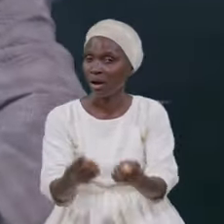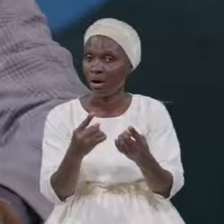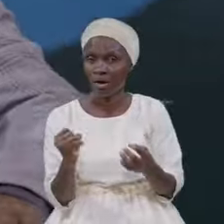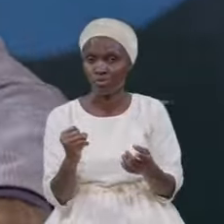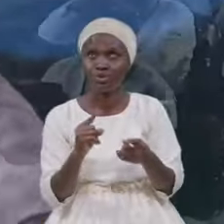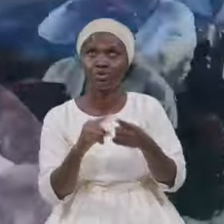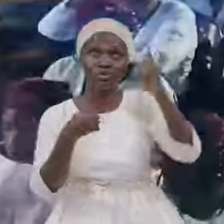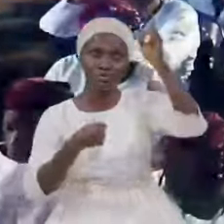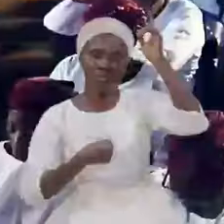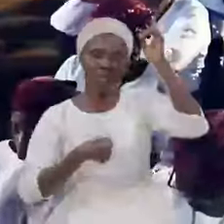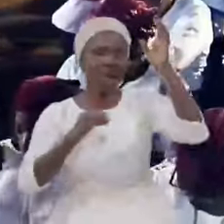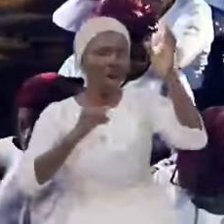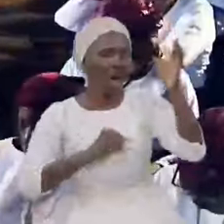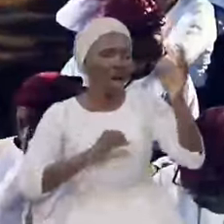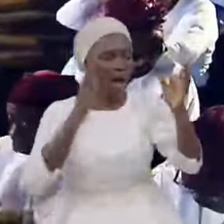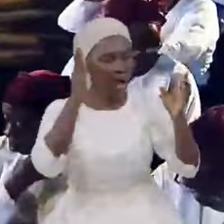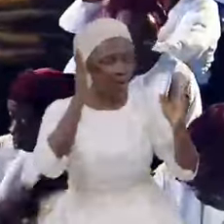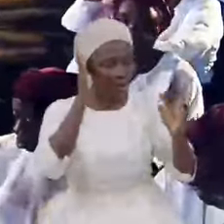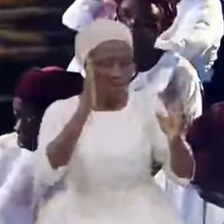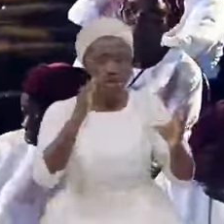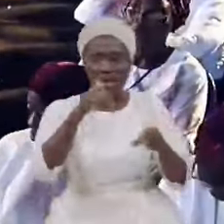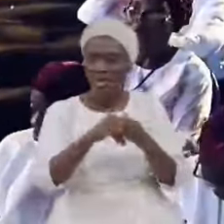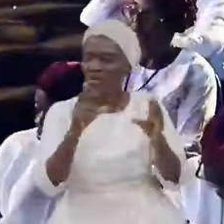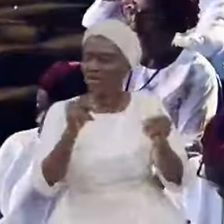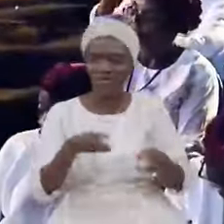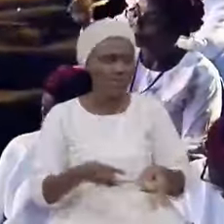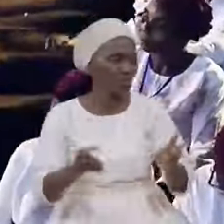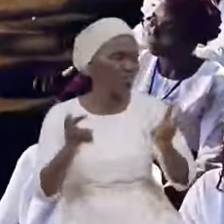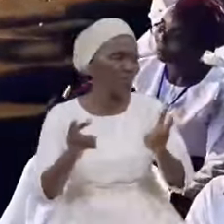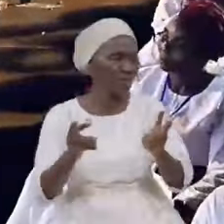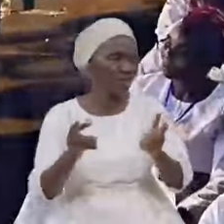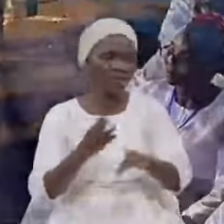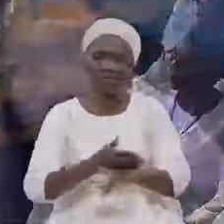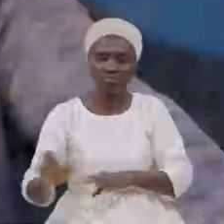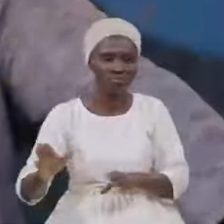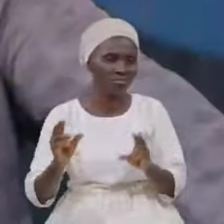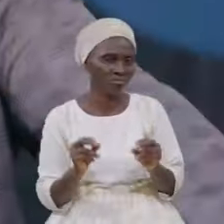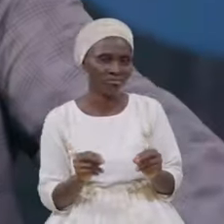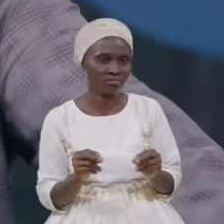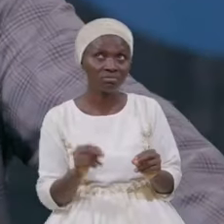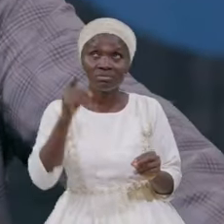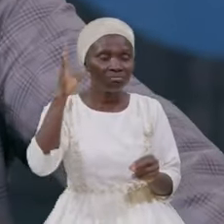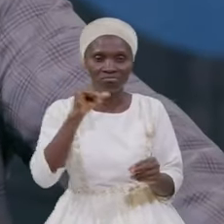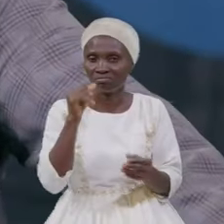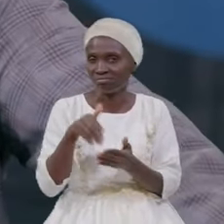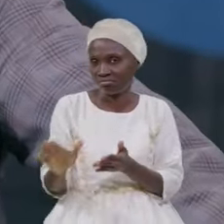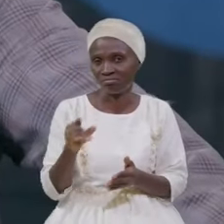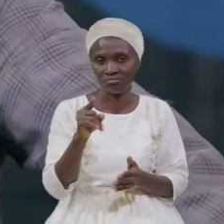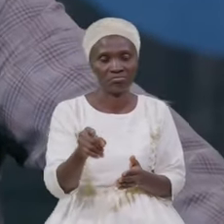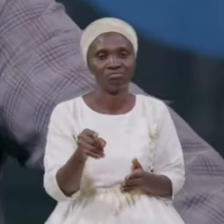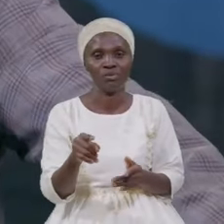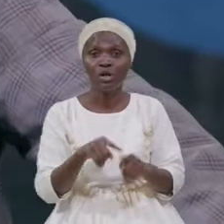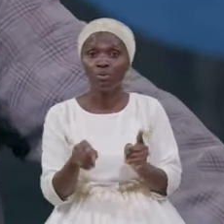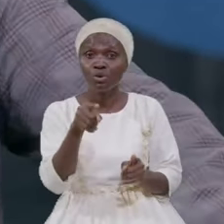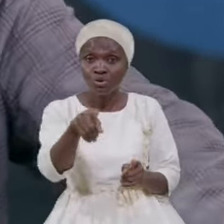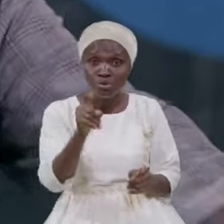Il ne va pas te rejeter. Il ne va pas te rejeter. Mais tu dois venir avec toute la sincérité. Il n'y a